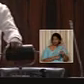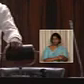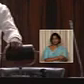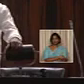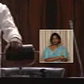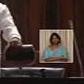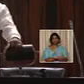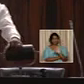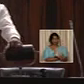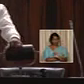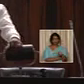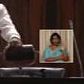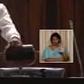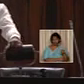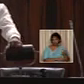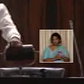इन्नवा